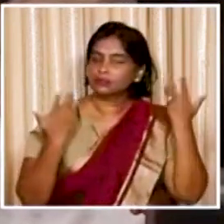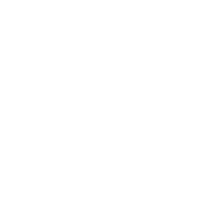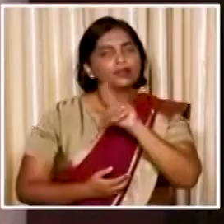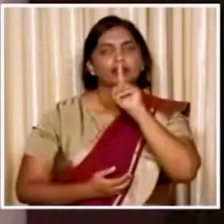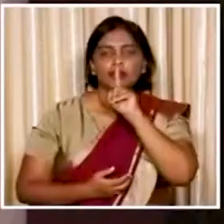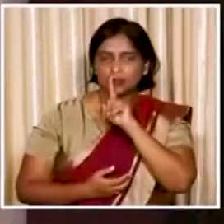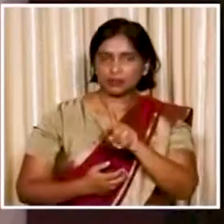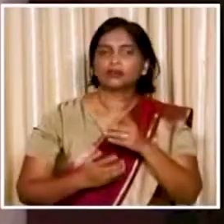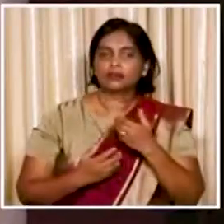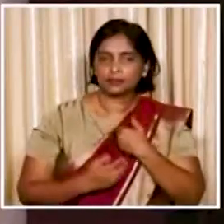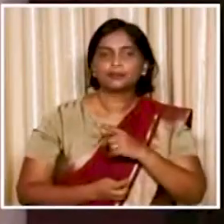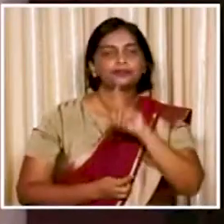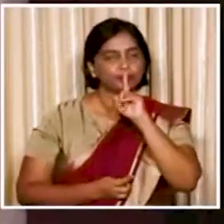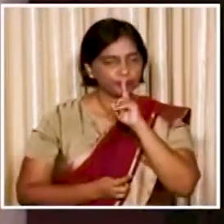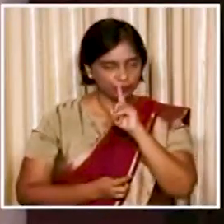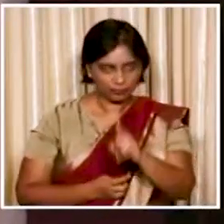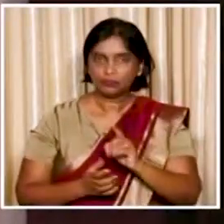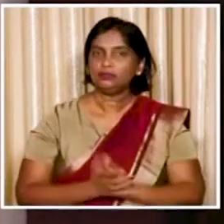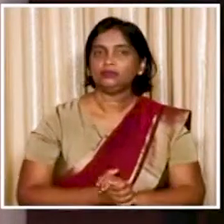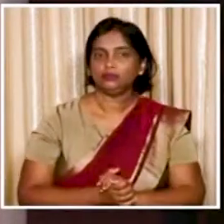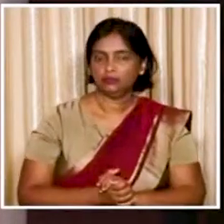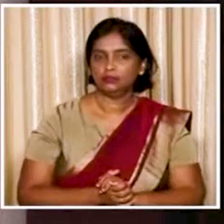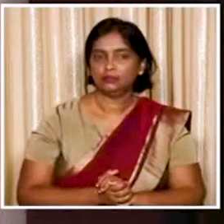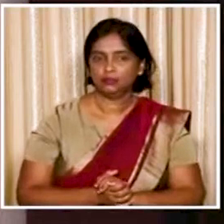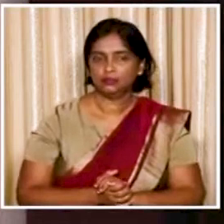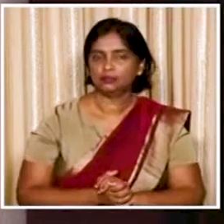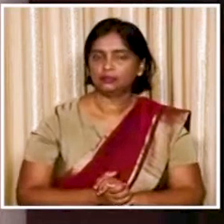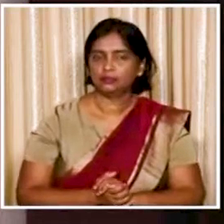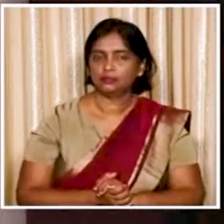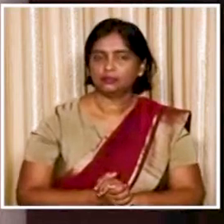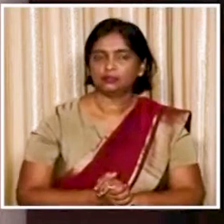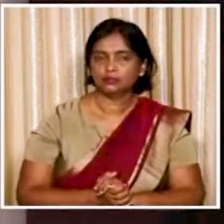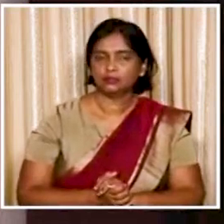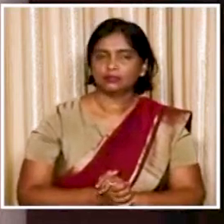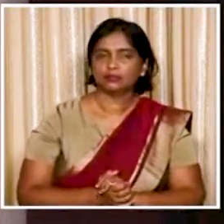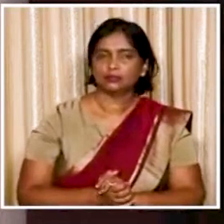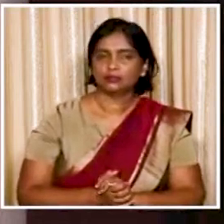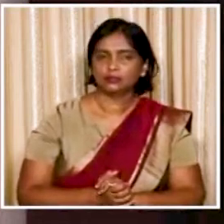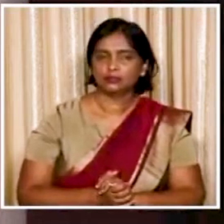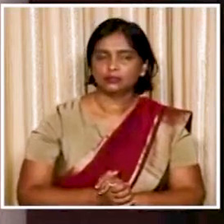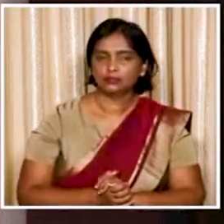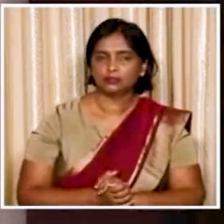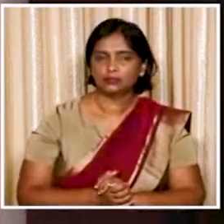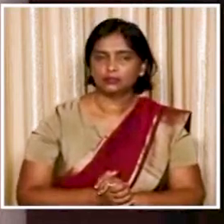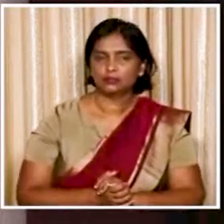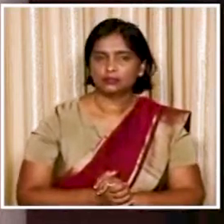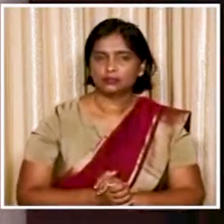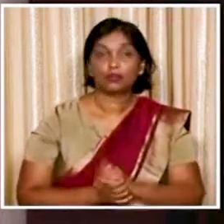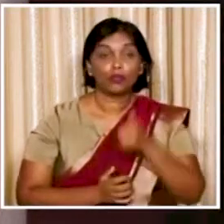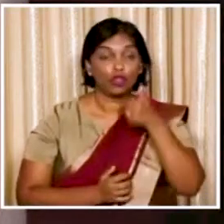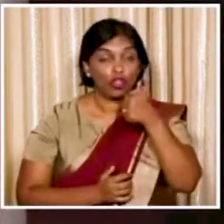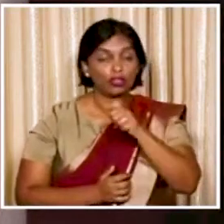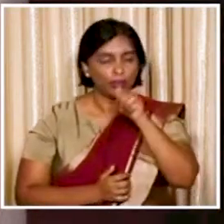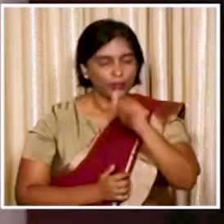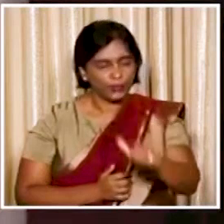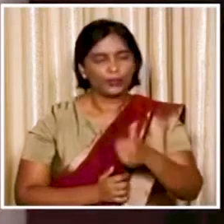අවසන් කරනවා මම යෝජනාවක් කරනවා as an act of good faith මේ මේ හොඳ